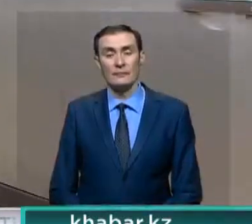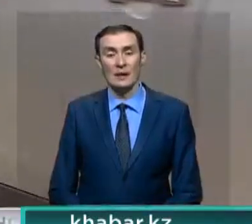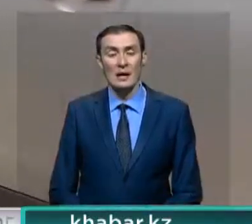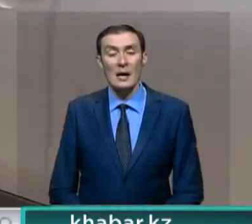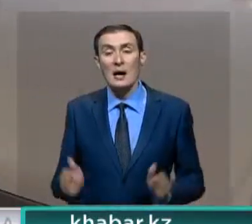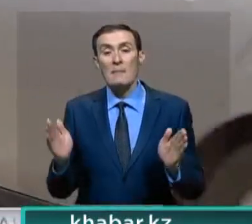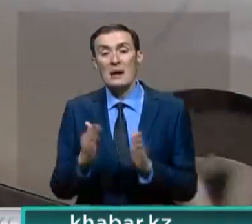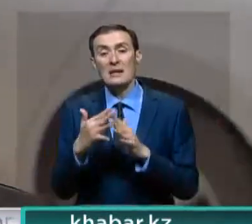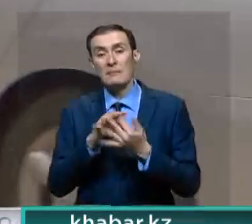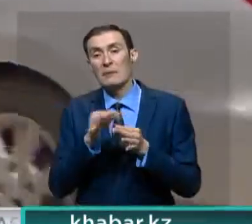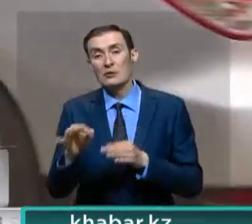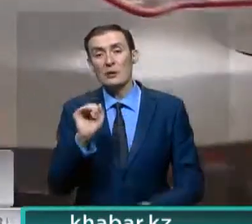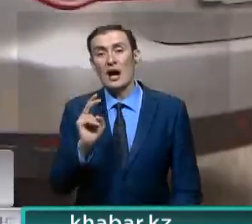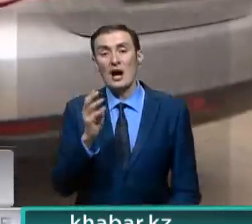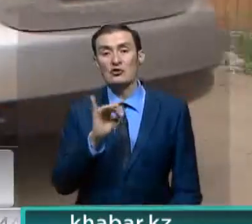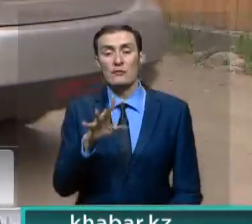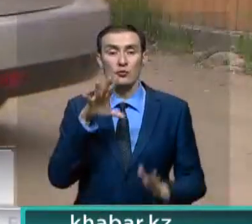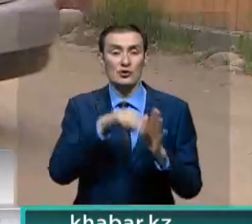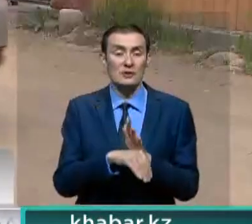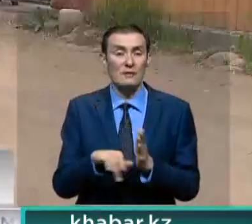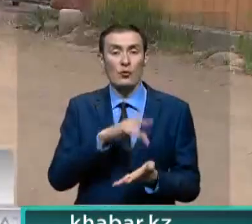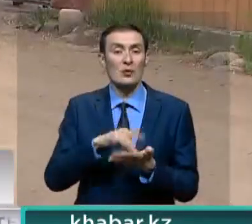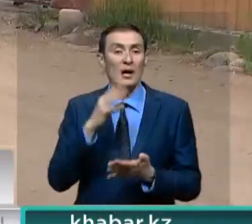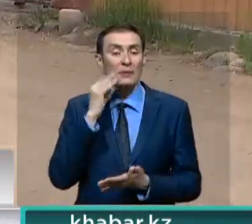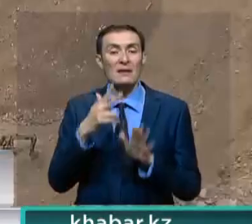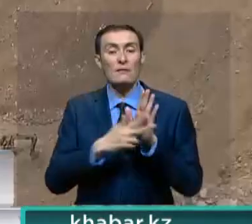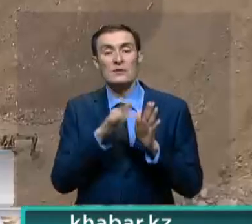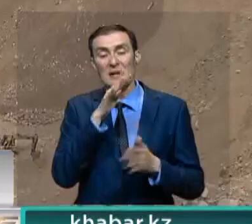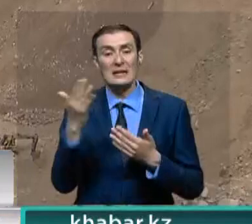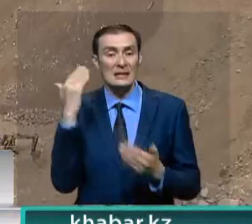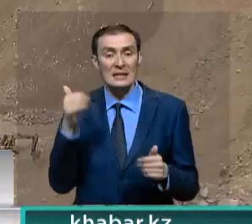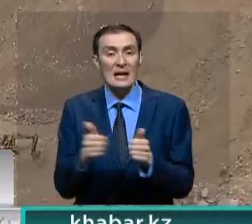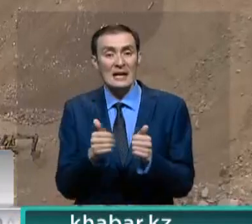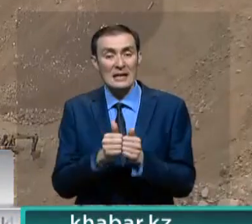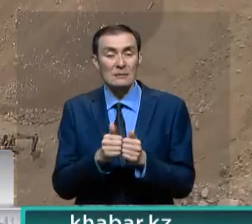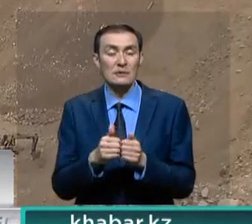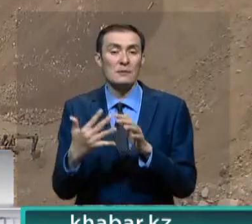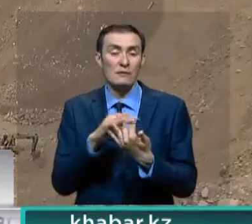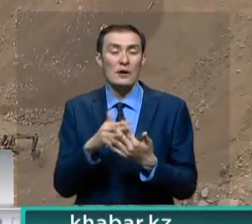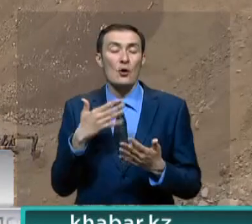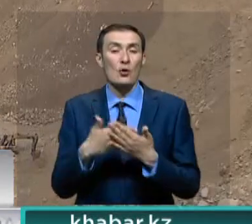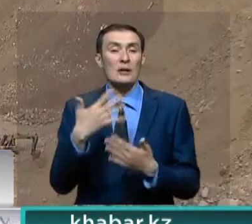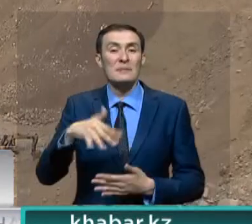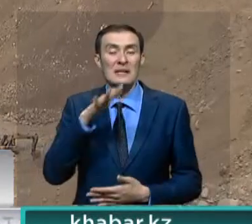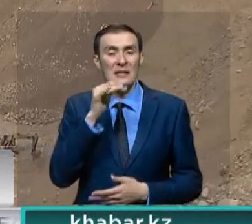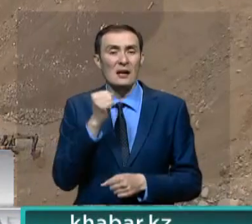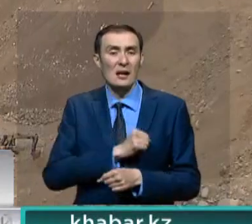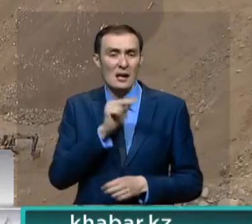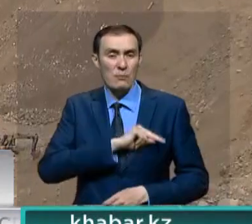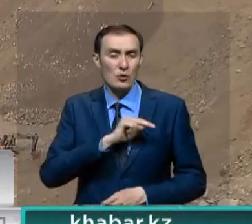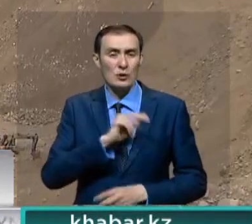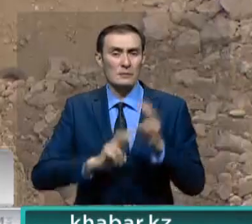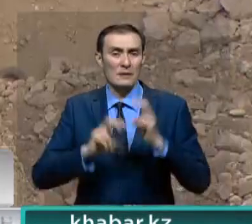Небольшой пригородный поселок Акжар вошел в состав Новоизбайского района Алматы 8 лет назад. Рядом с населенным пунктом уже более полувека разрабатывается крупный карьер,